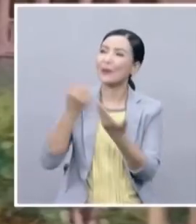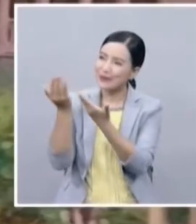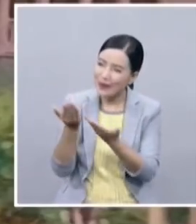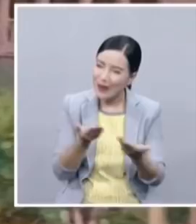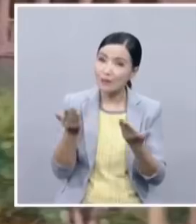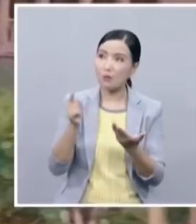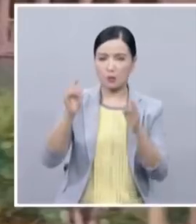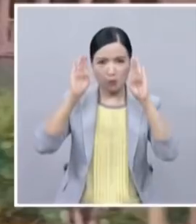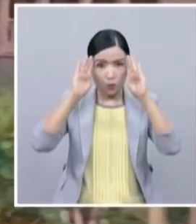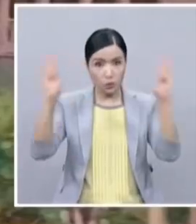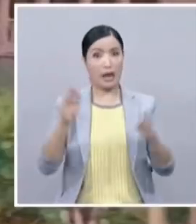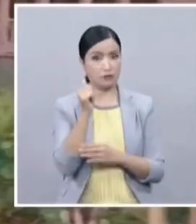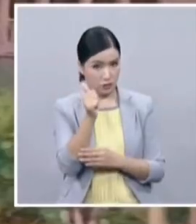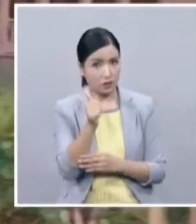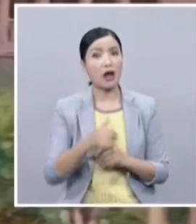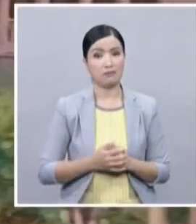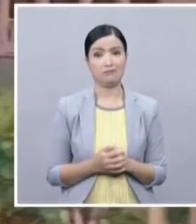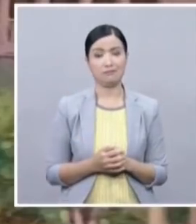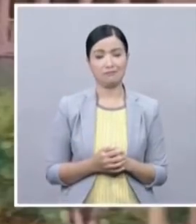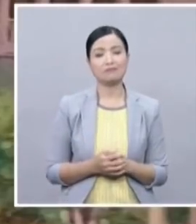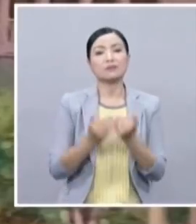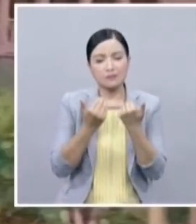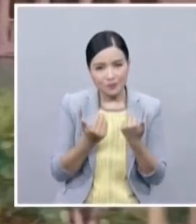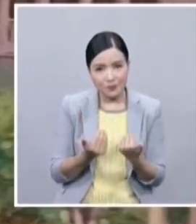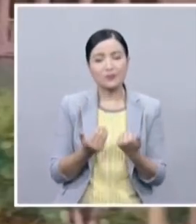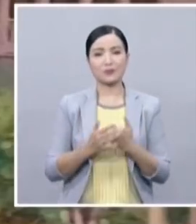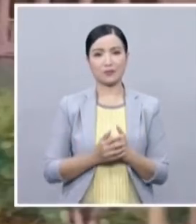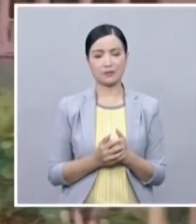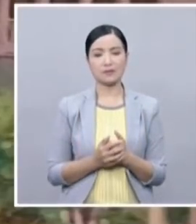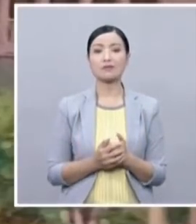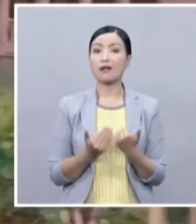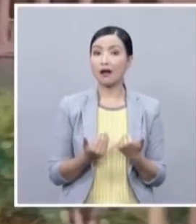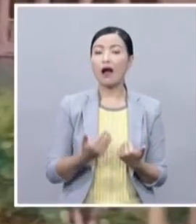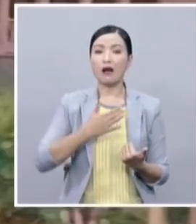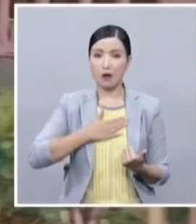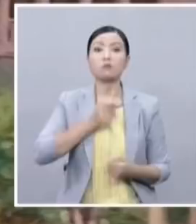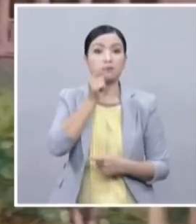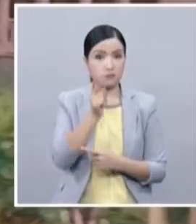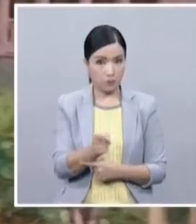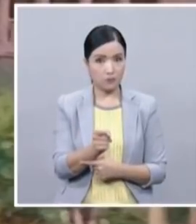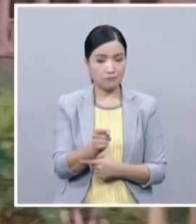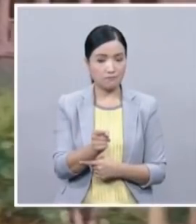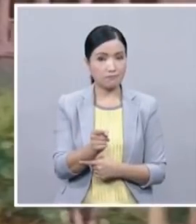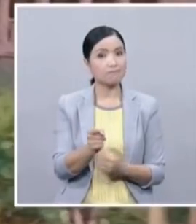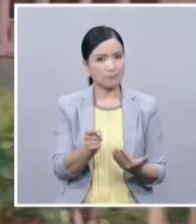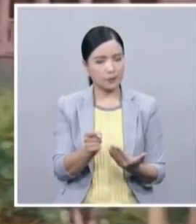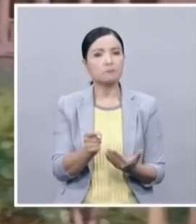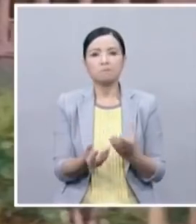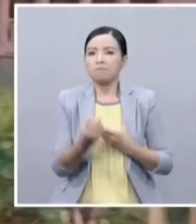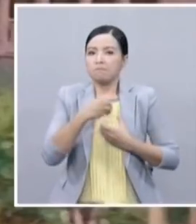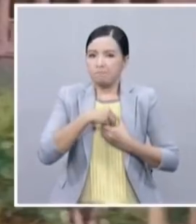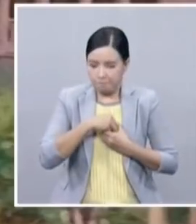องประสบการณ์ที่ดีๆนะครับแล้วในครั้งนี้นั้นสิ่งที่เราต้องยึด